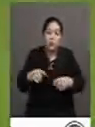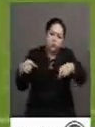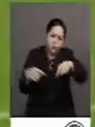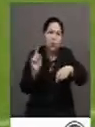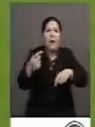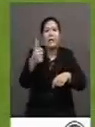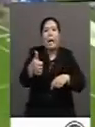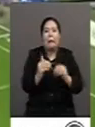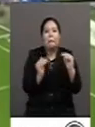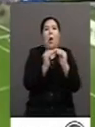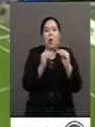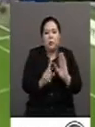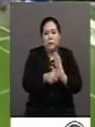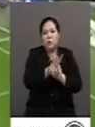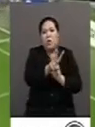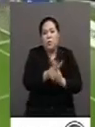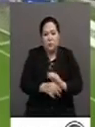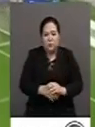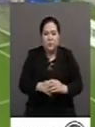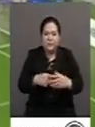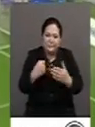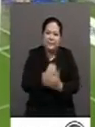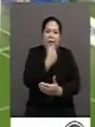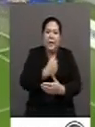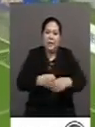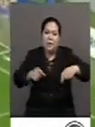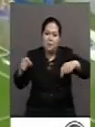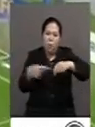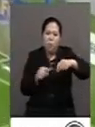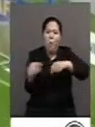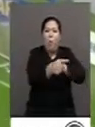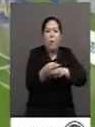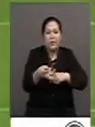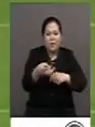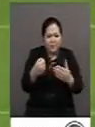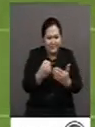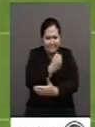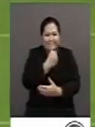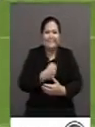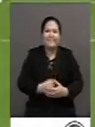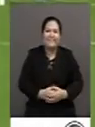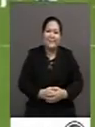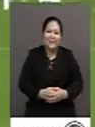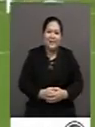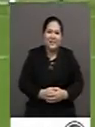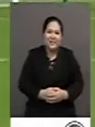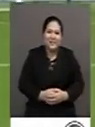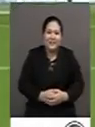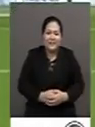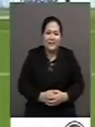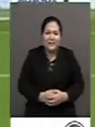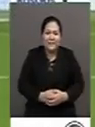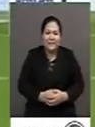ได้ประตูจุดโทษนะครับแต่ว่าเสียดายที่ดักลาสเองเนี่ยยิงไม่เข้านะครับโอ้เนี่ยครับไม่ได้ลุ้นเลยยิงข้ามคานไปเฉยเล